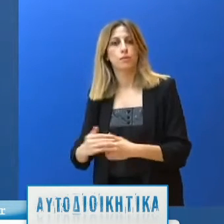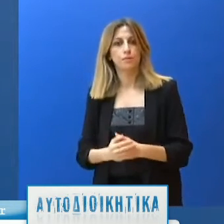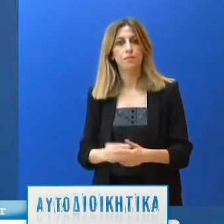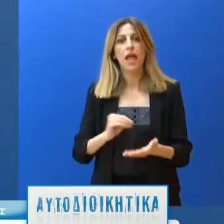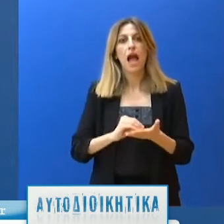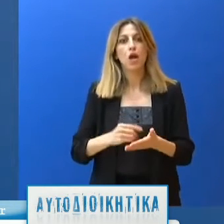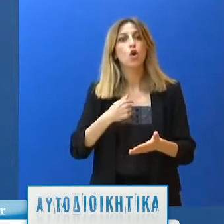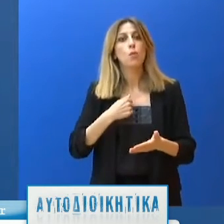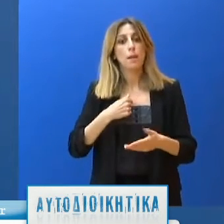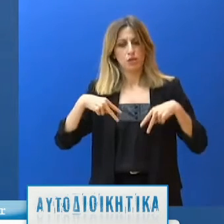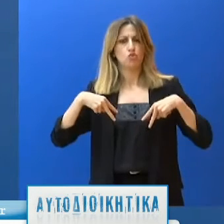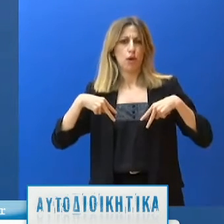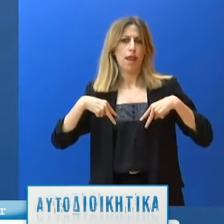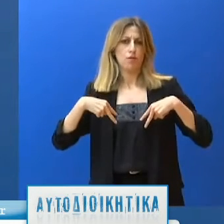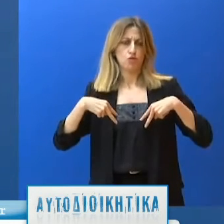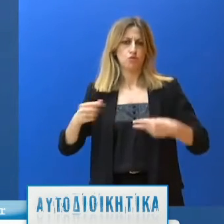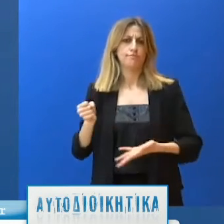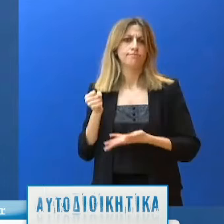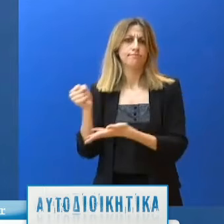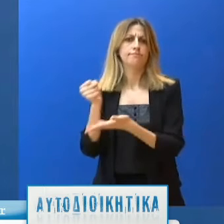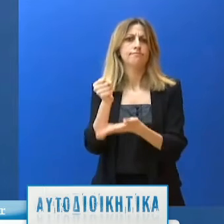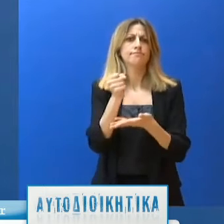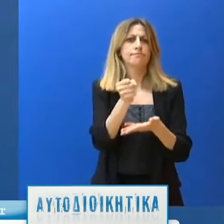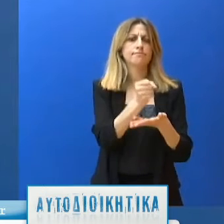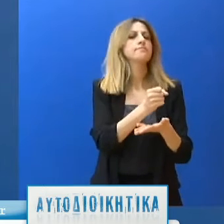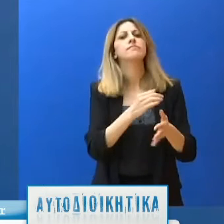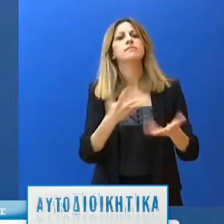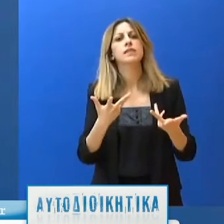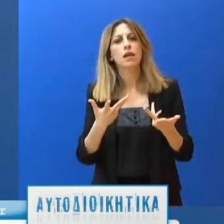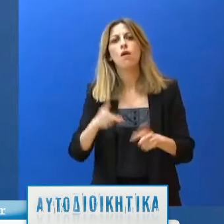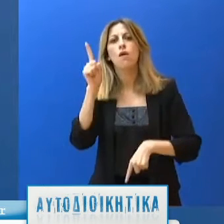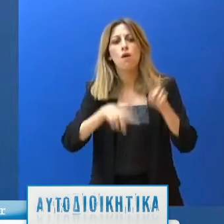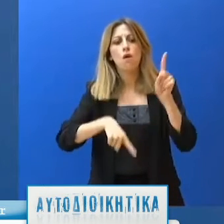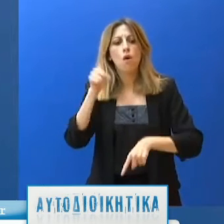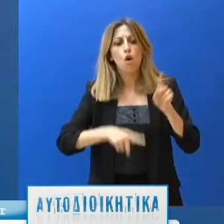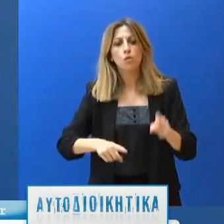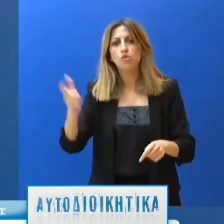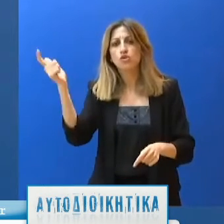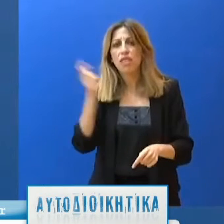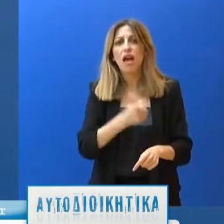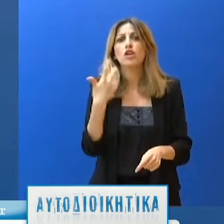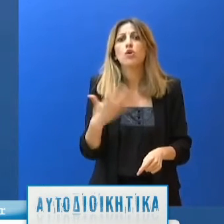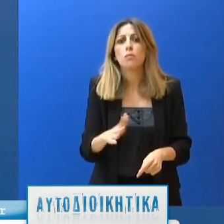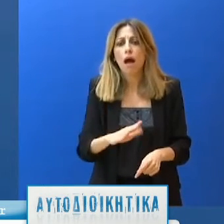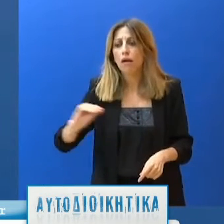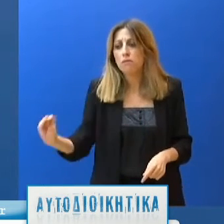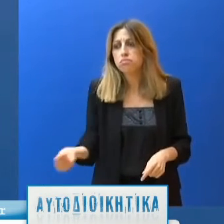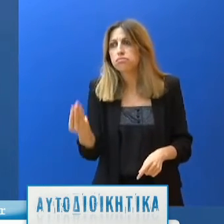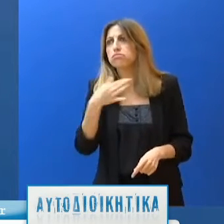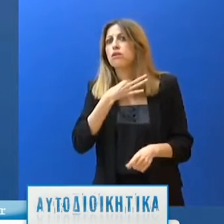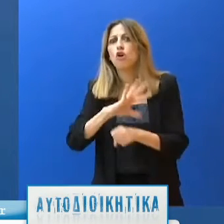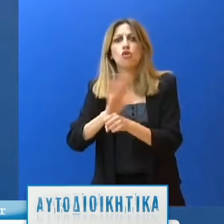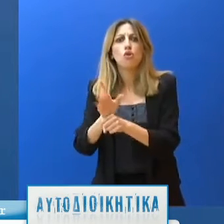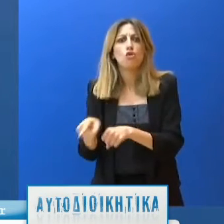επιδοτεί για ορισμένο χρονικό διάστημα σημαντικό μέρος των μηνιαίων δόσεων όσων πλήττονται από τις συνέπειες του κορονοϊού και έχουν